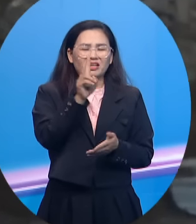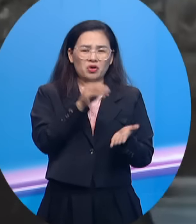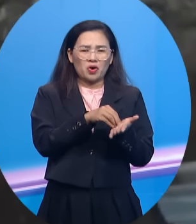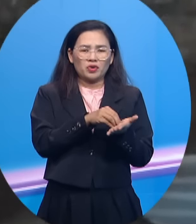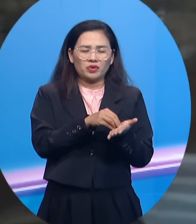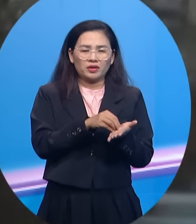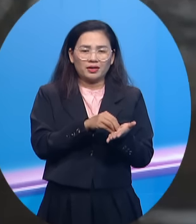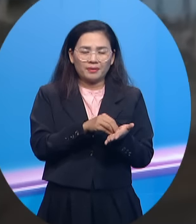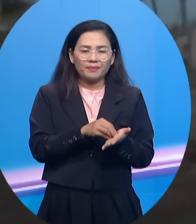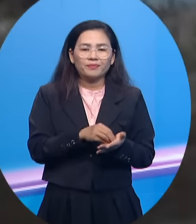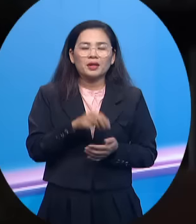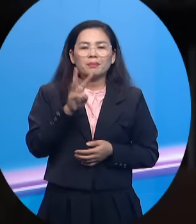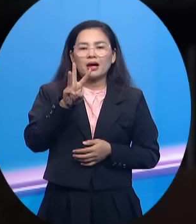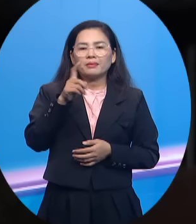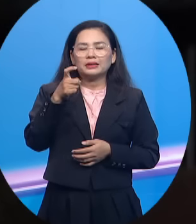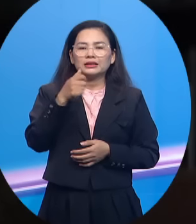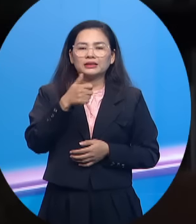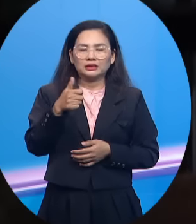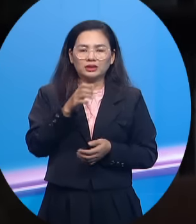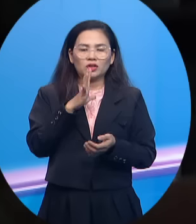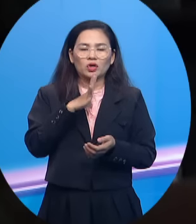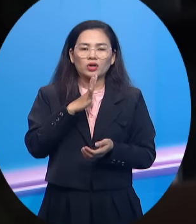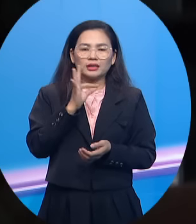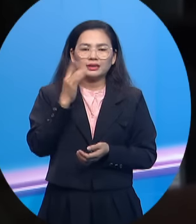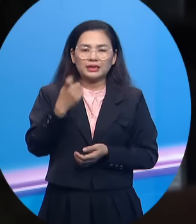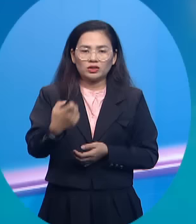Israel xác nhận 39 người đã chết.